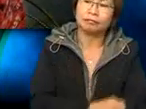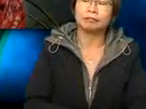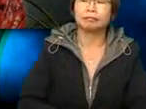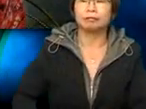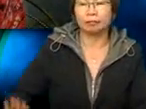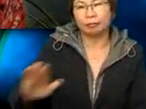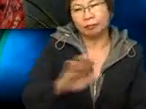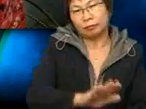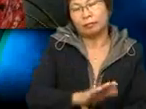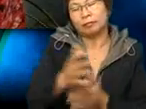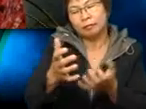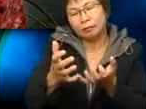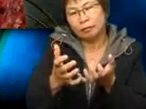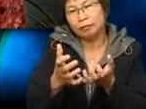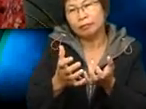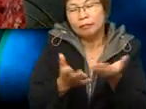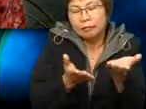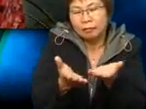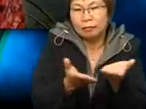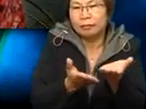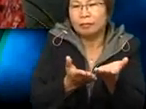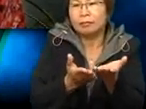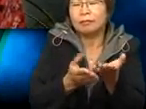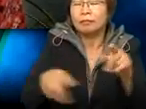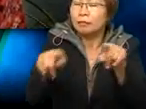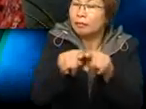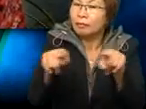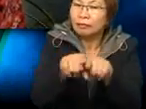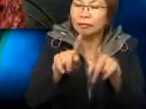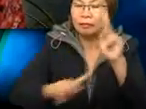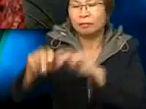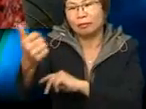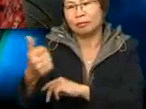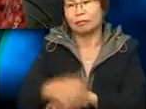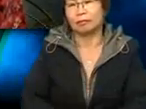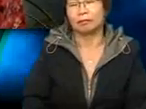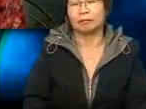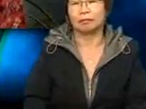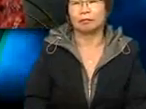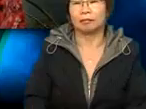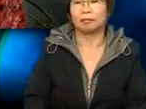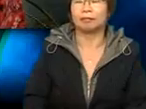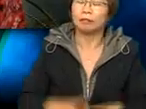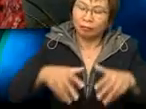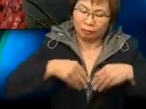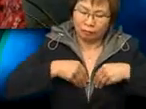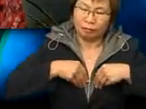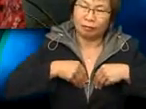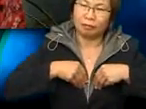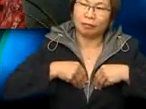Mereka juga ingin dilayan sebagaimana orang lain. Terimalah